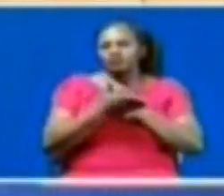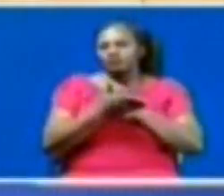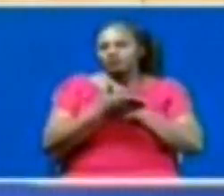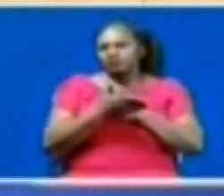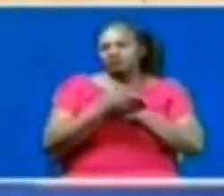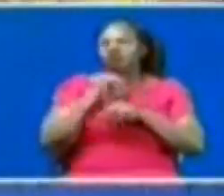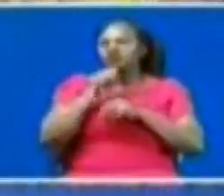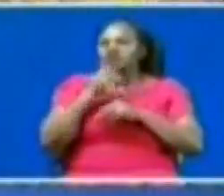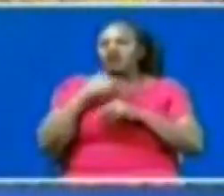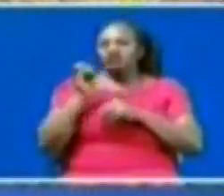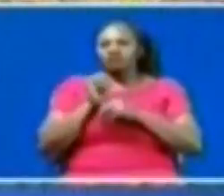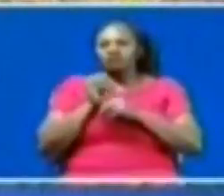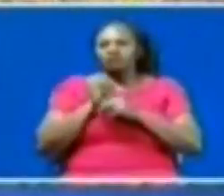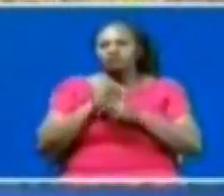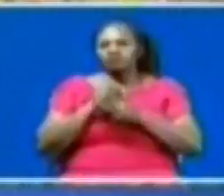hata hakuna choo.